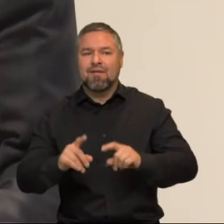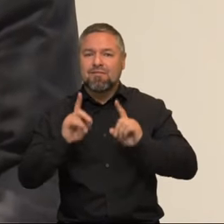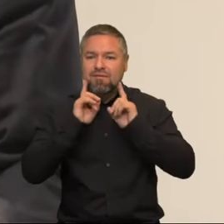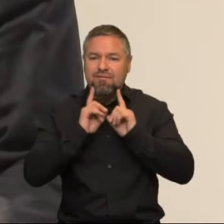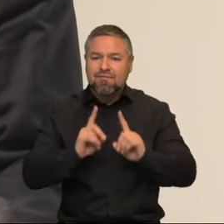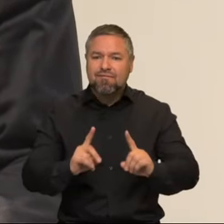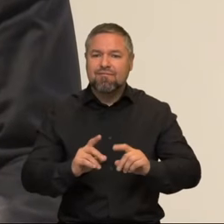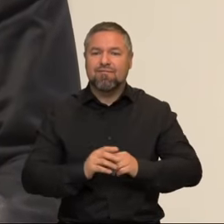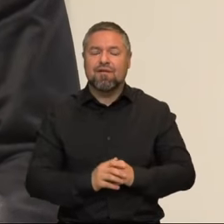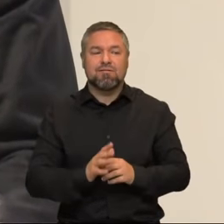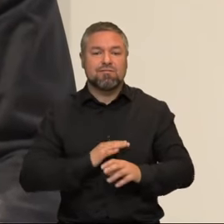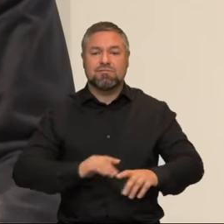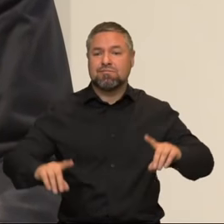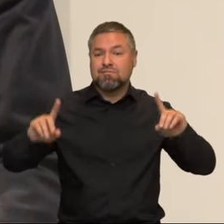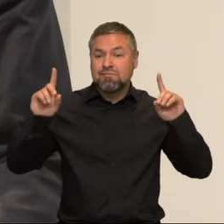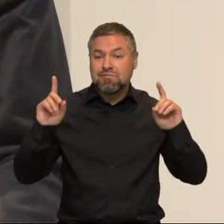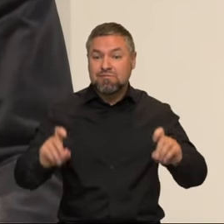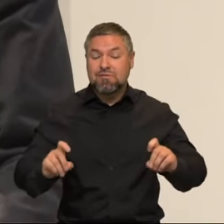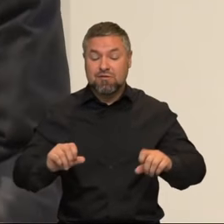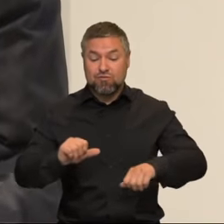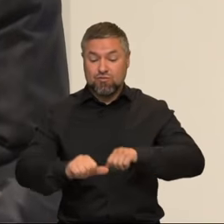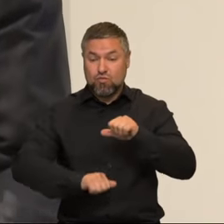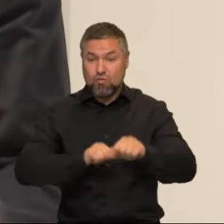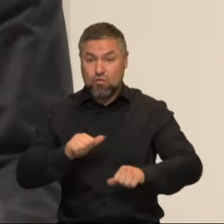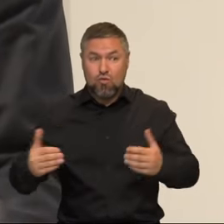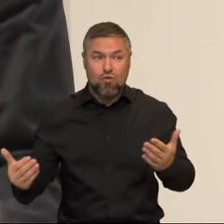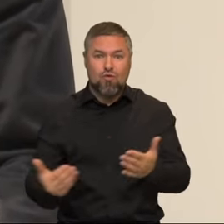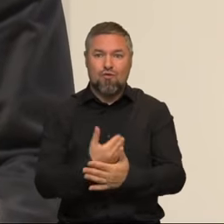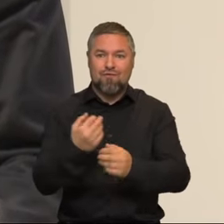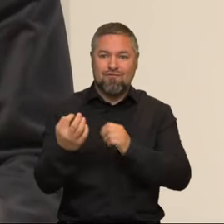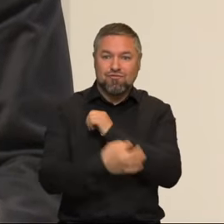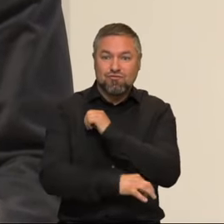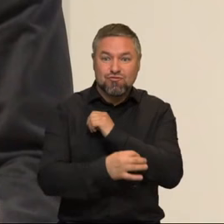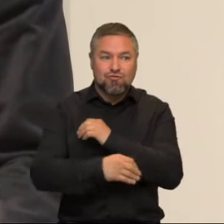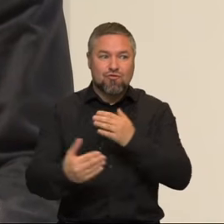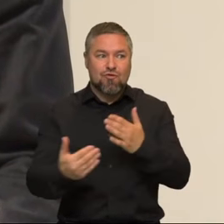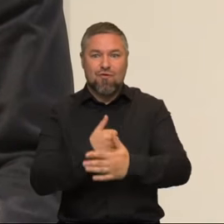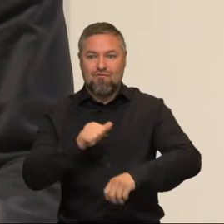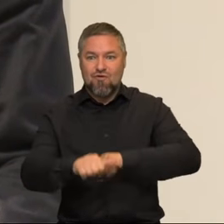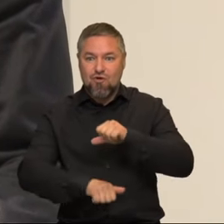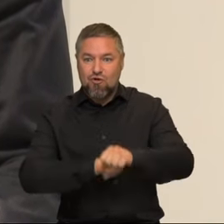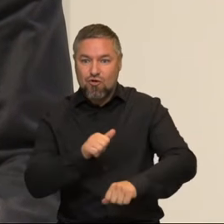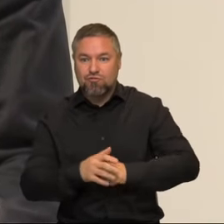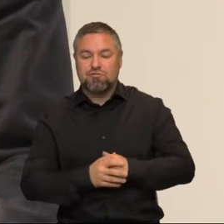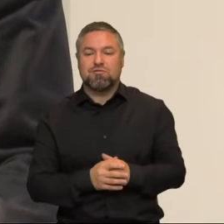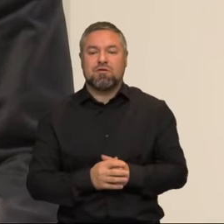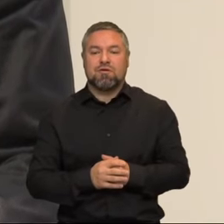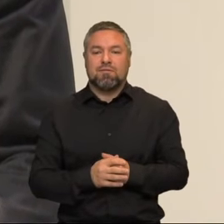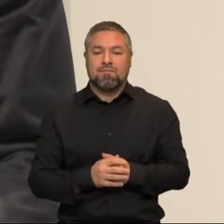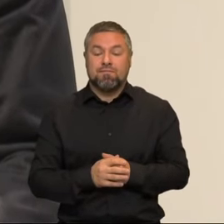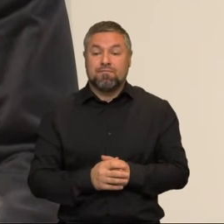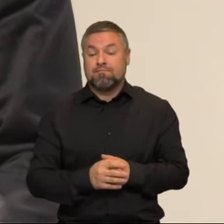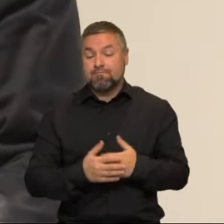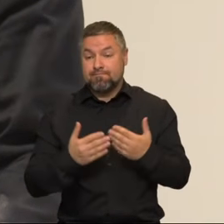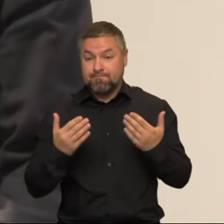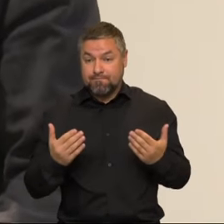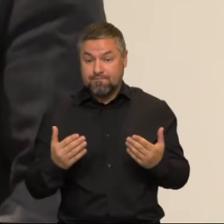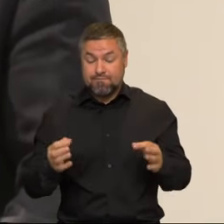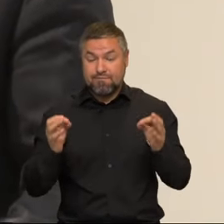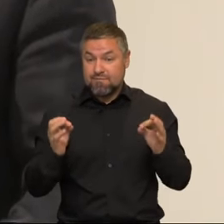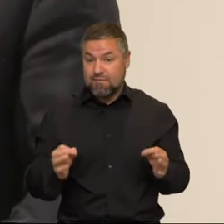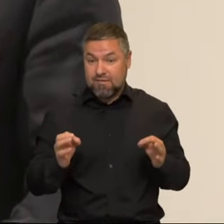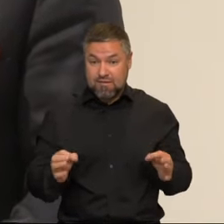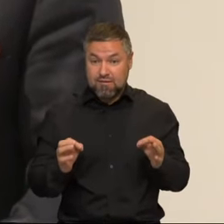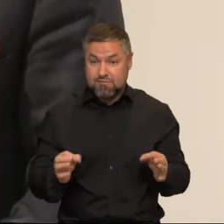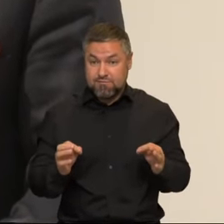faktu rozpoczynającego się roku, nowych studentów, nowego rocznika, ale